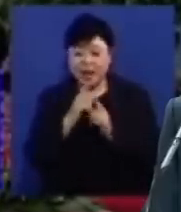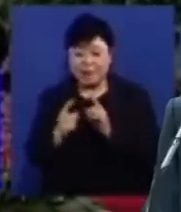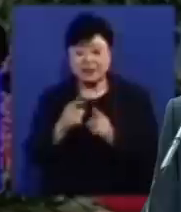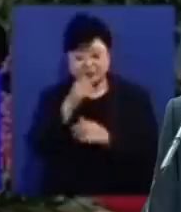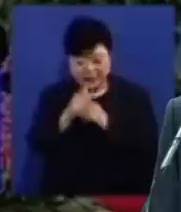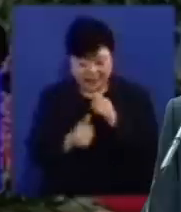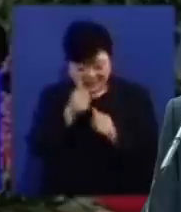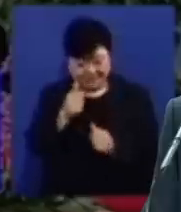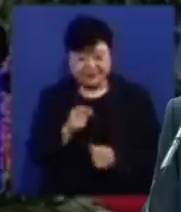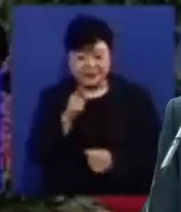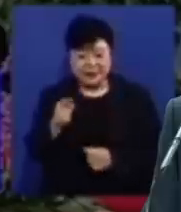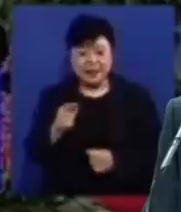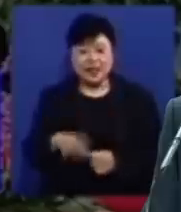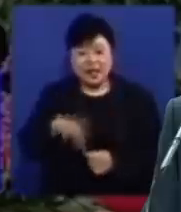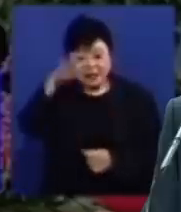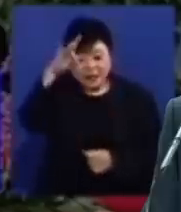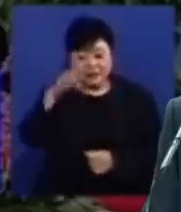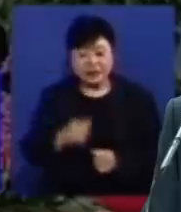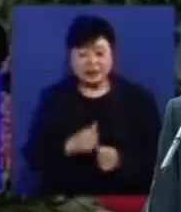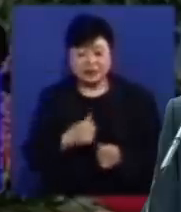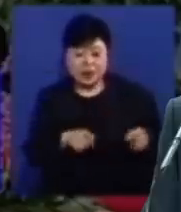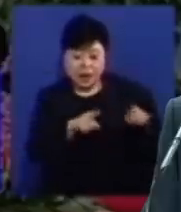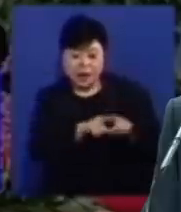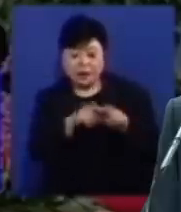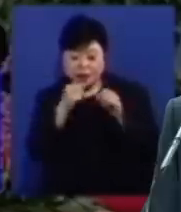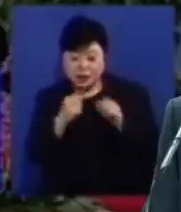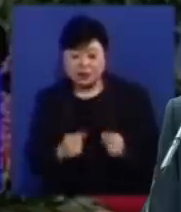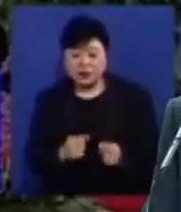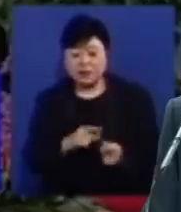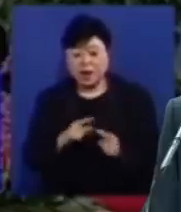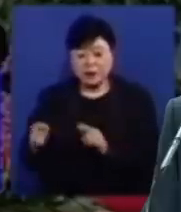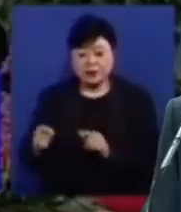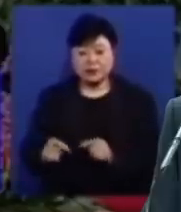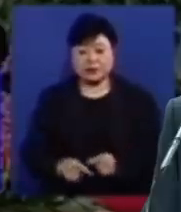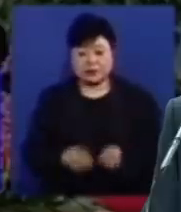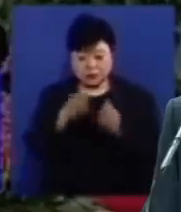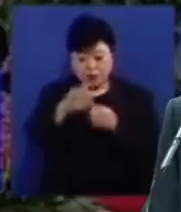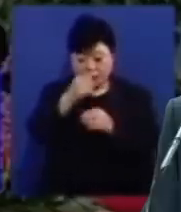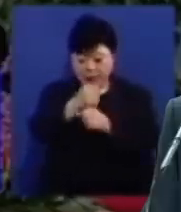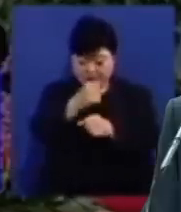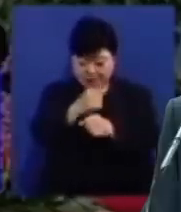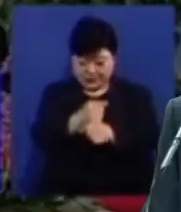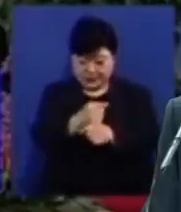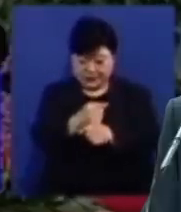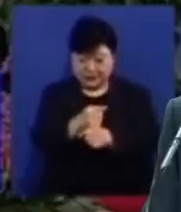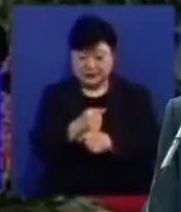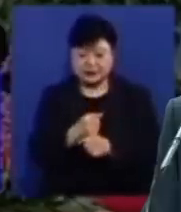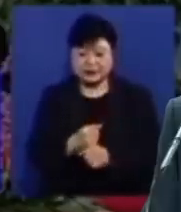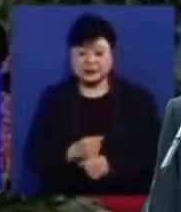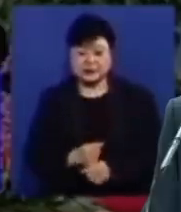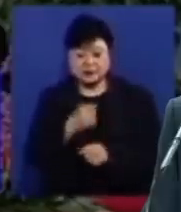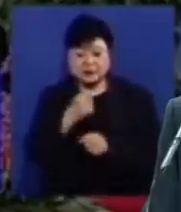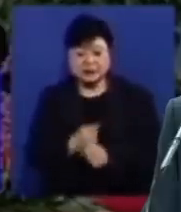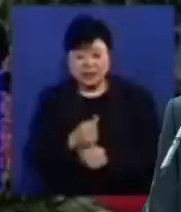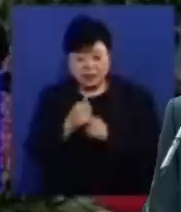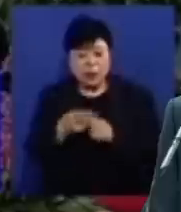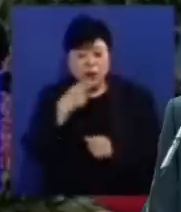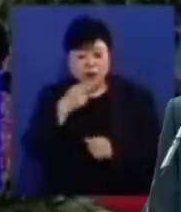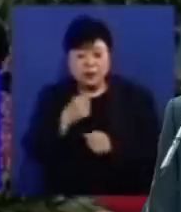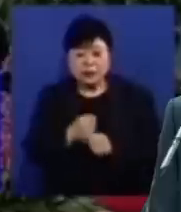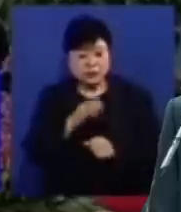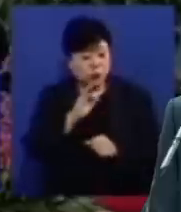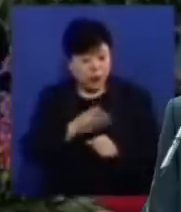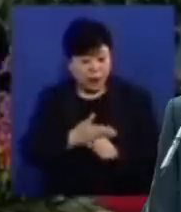곧 하나님이시니라. 그가 태초에 하나님과 함께 계셨고 만물이 그로 말미암아 지은 바 되었으니 지은 것이 하나도 그가 없이는 된 것이